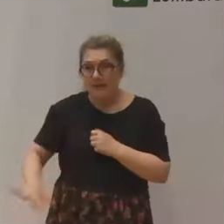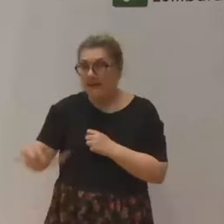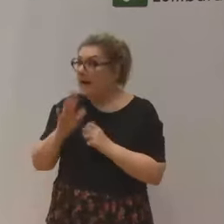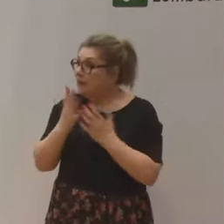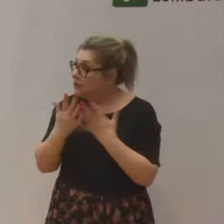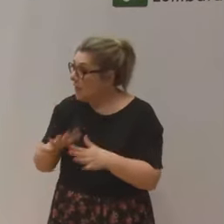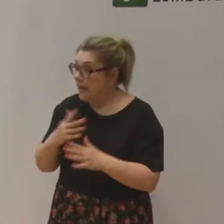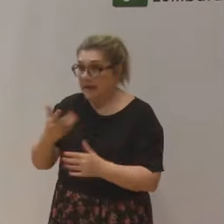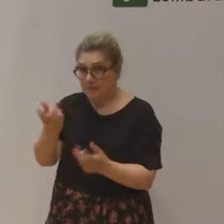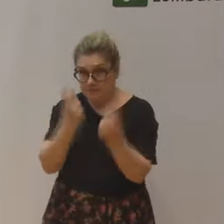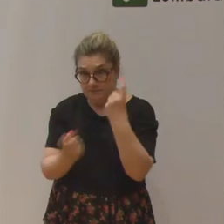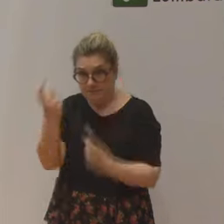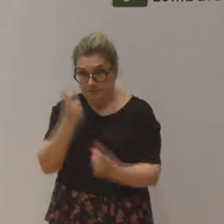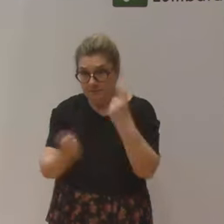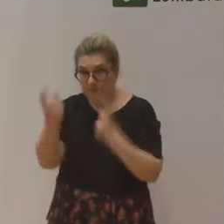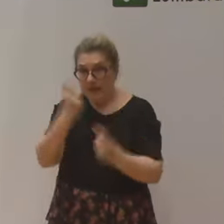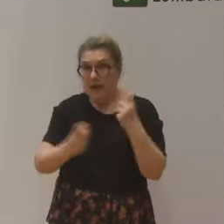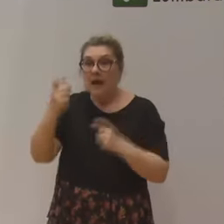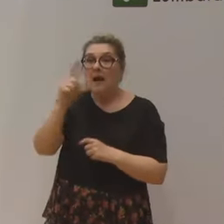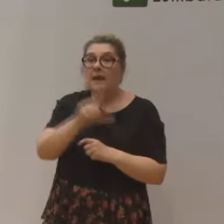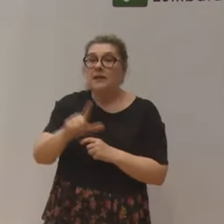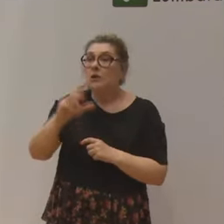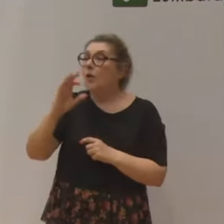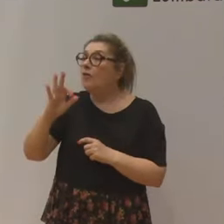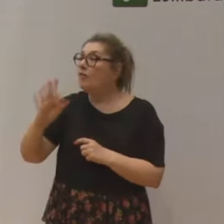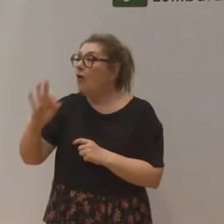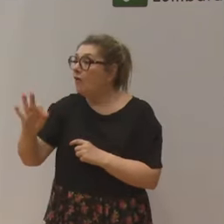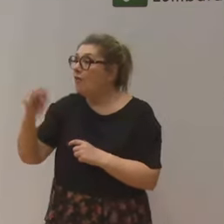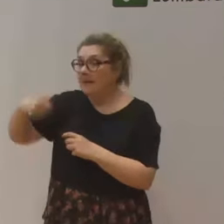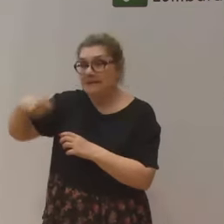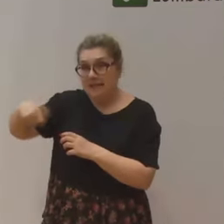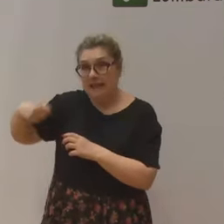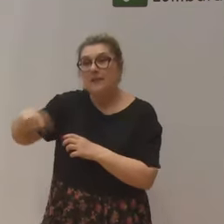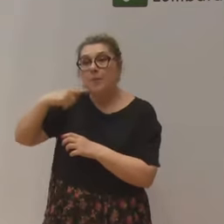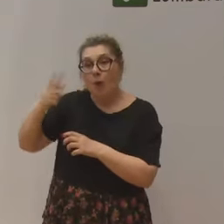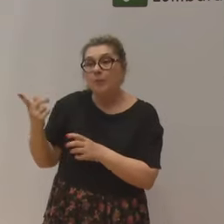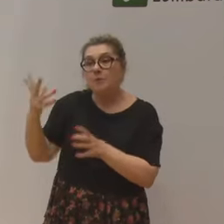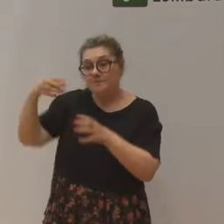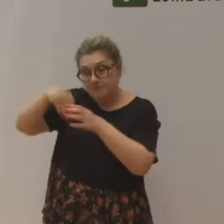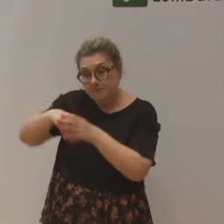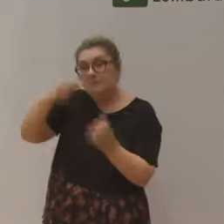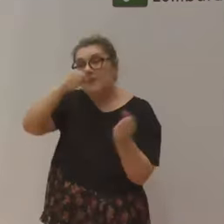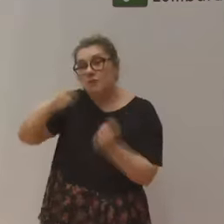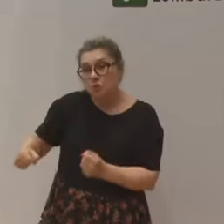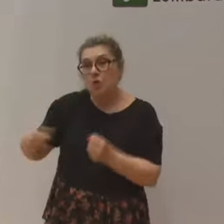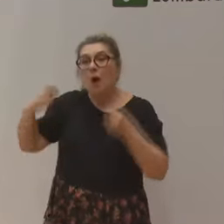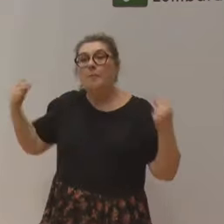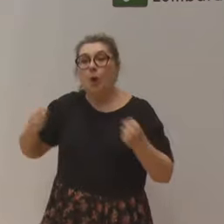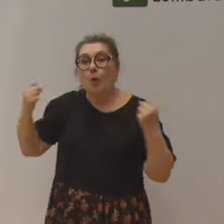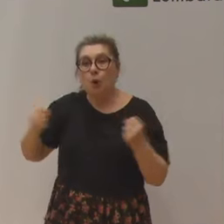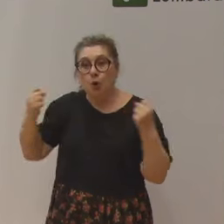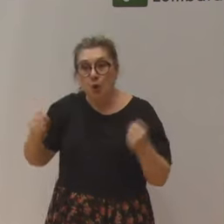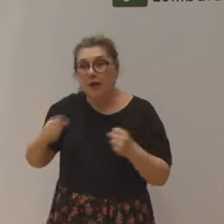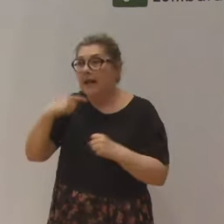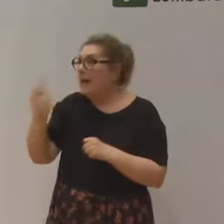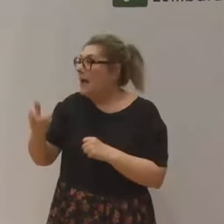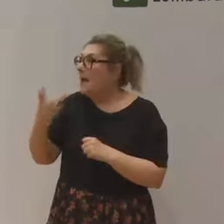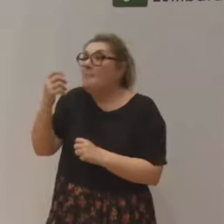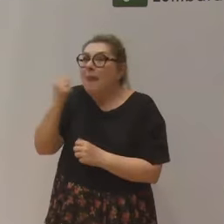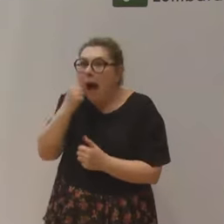chiedo già di salire anche alla Liliana Foffa, presidente, membro fondatore, promotore,